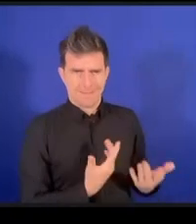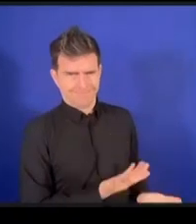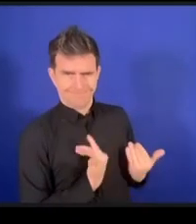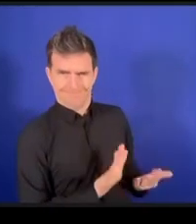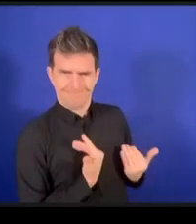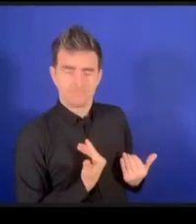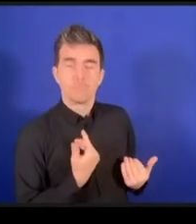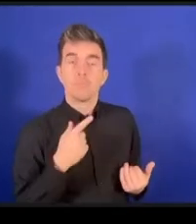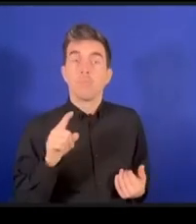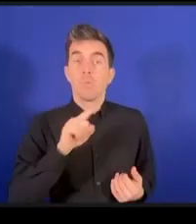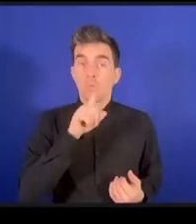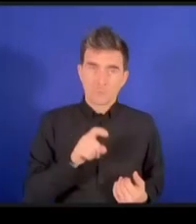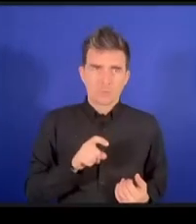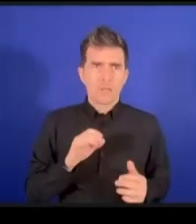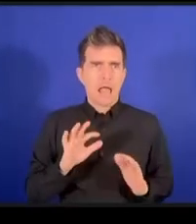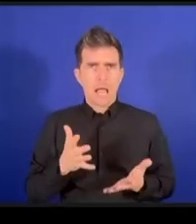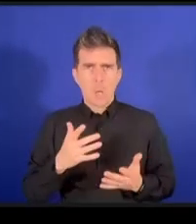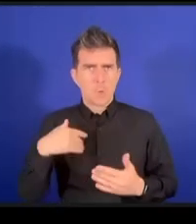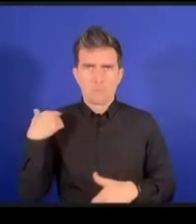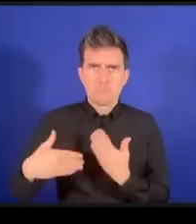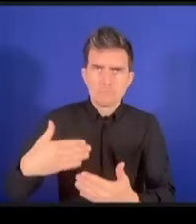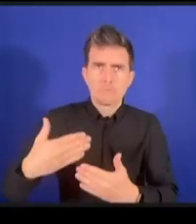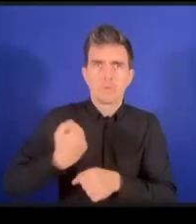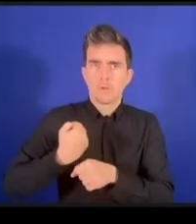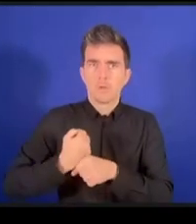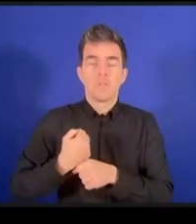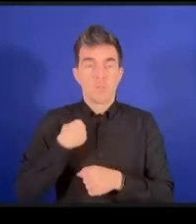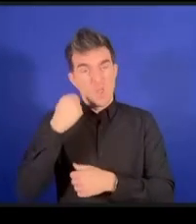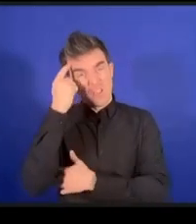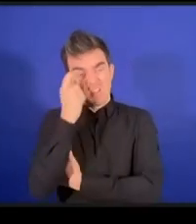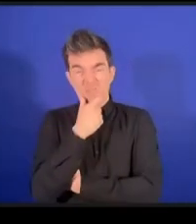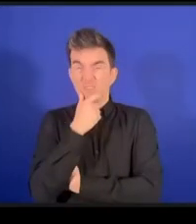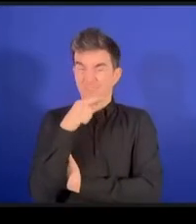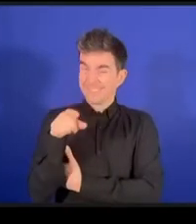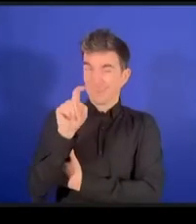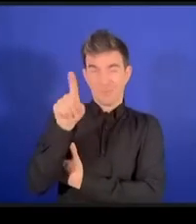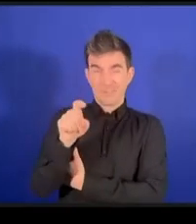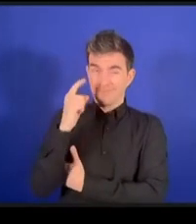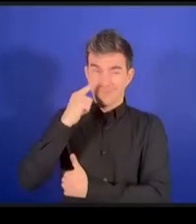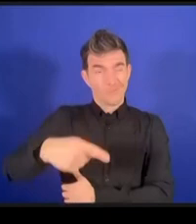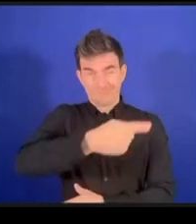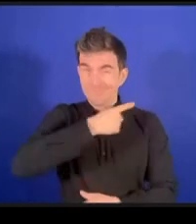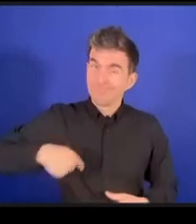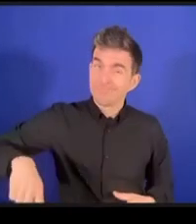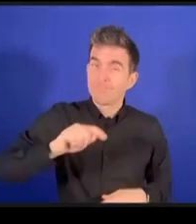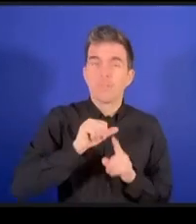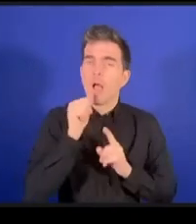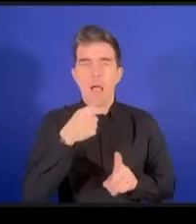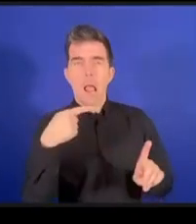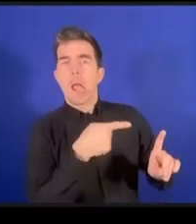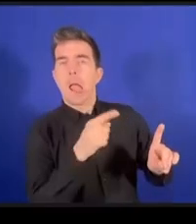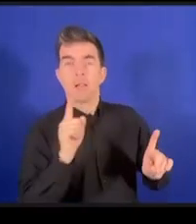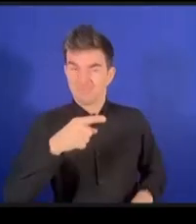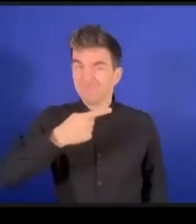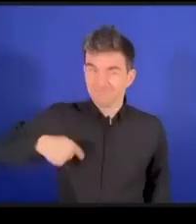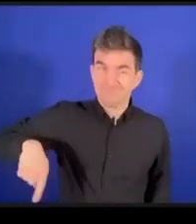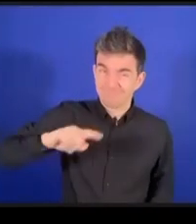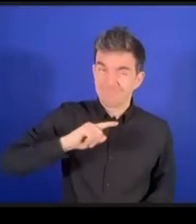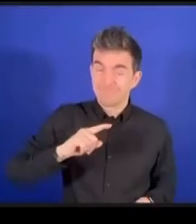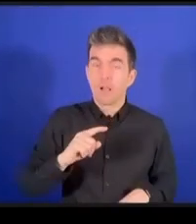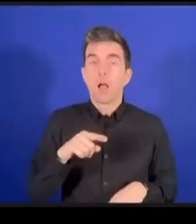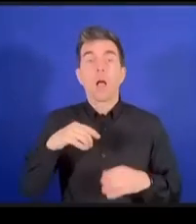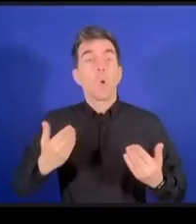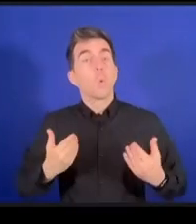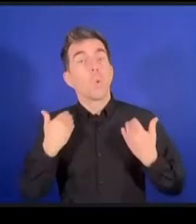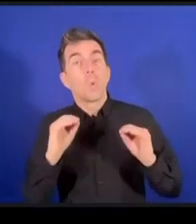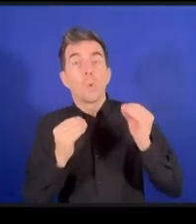задавалась вопросом о том как ускорить это процесс Мне кажется что этот вопрос которым мы должны все задать ведь в